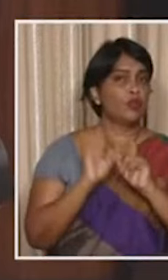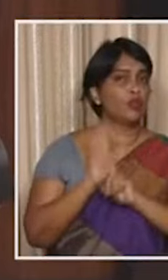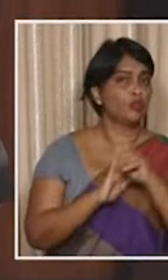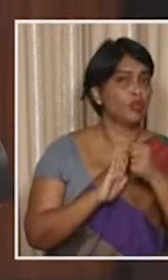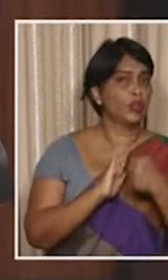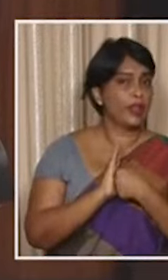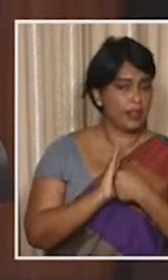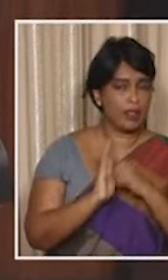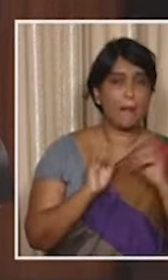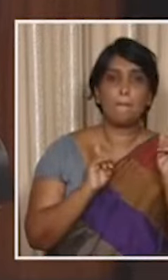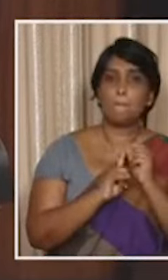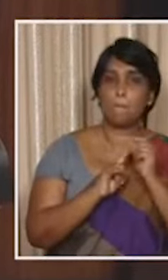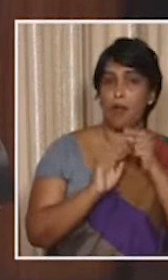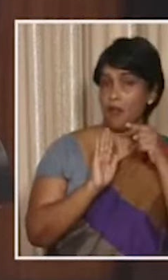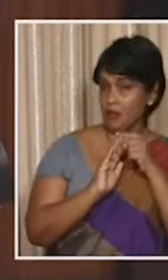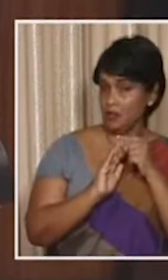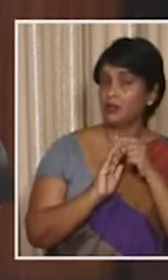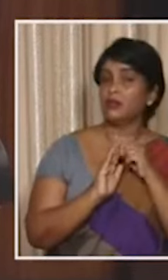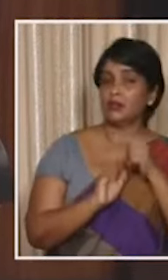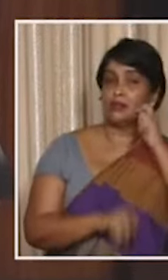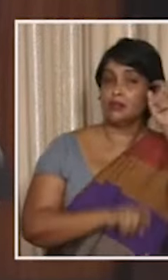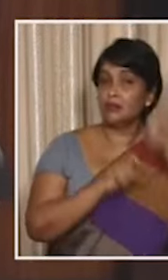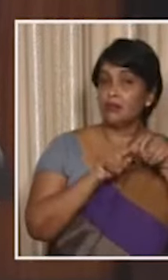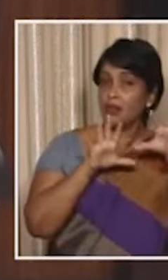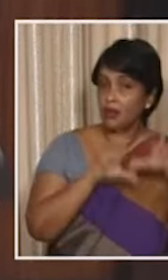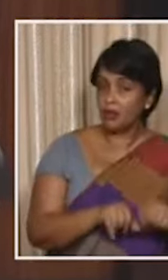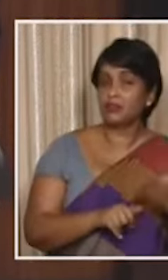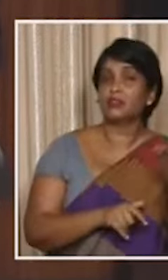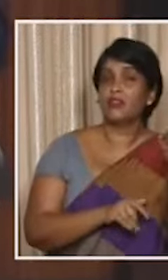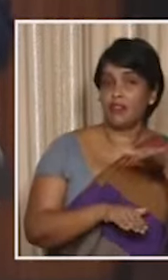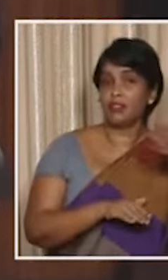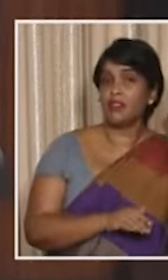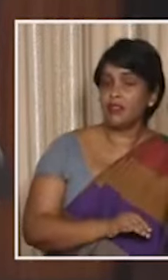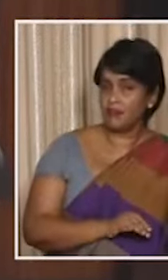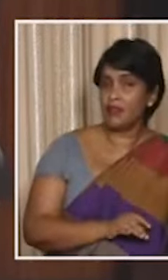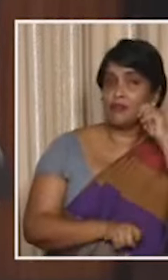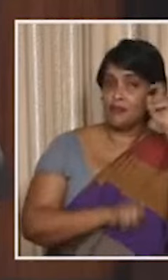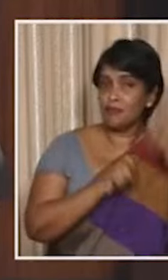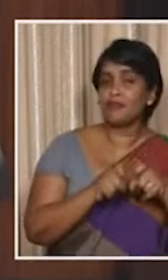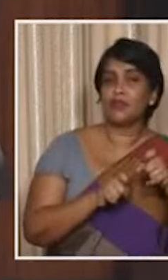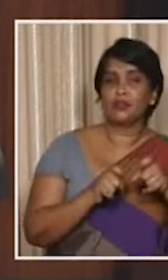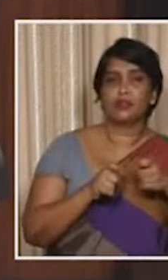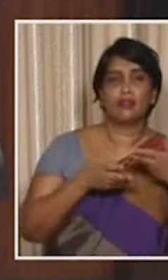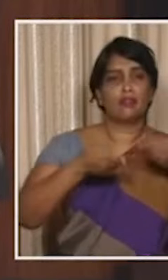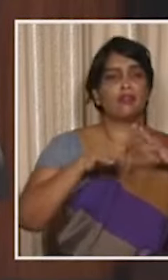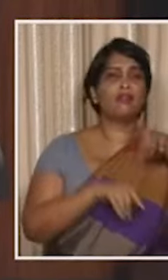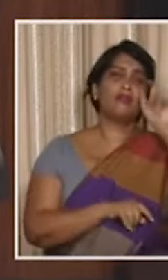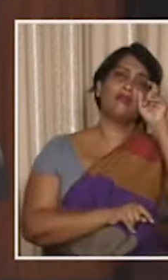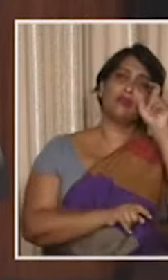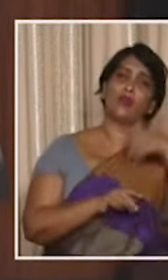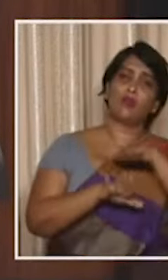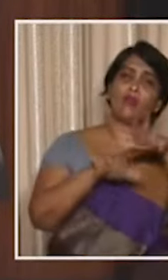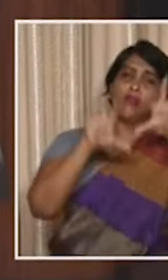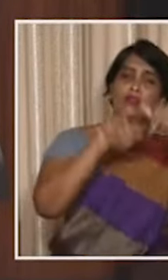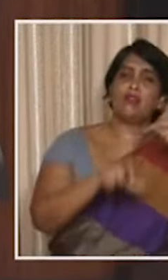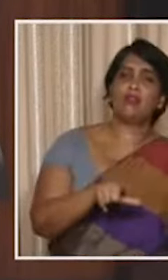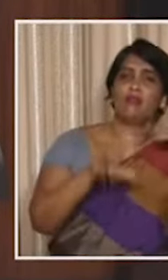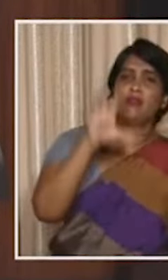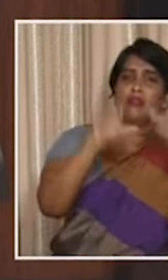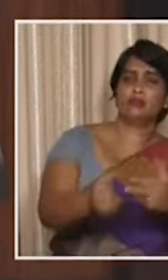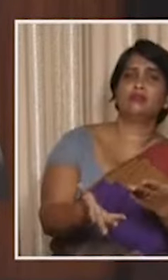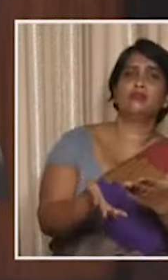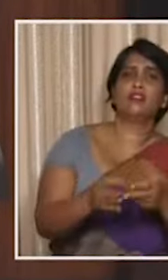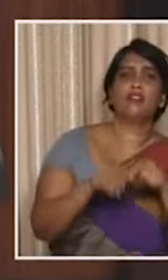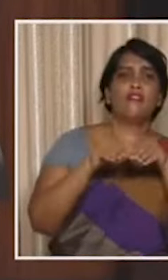கூட மக்களுக்கு சொந்தமான காணியலை மக்கள் வேலிக்கு இஞ்சாலே நின்று பார்த்துக் கொண்டிருக்கிறார்கள். இராணுவத்தினர் விவசாயம் செய்கிறார்கள்.